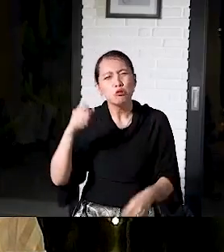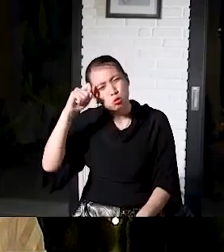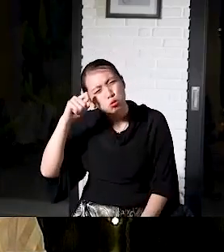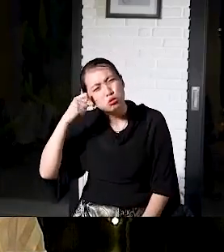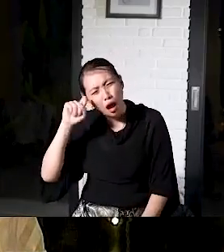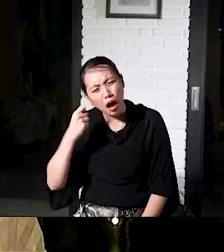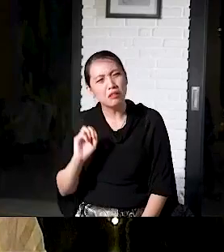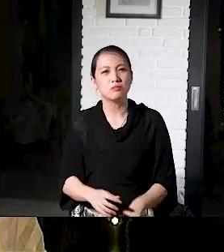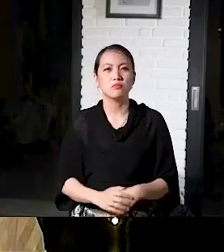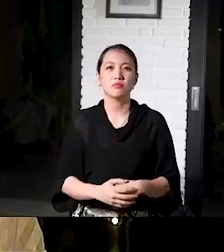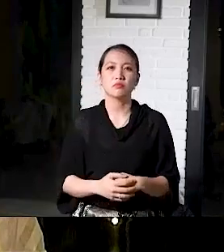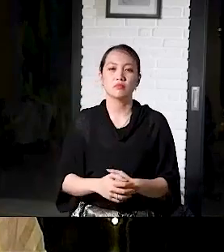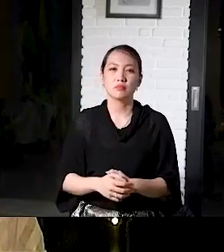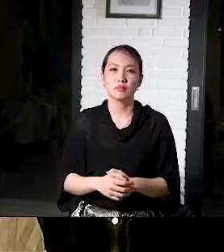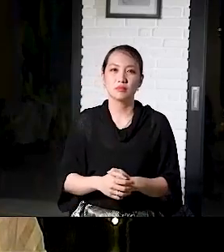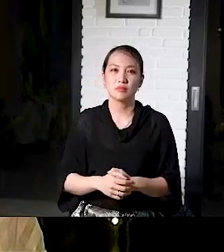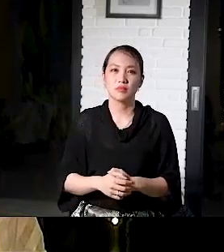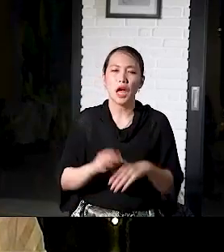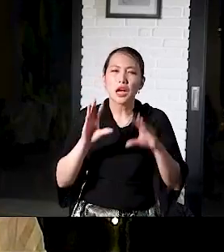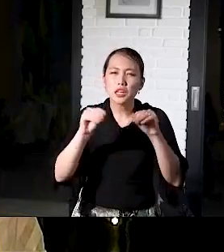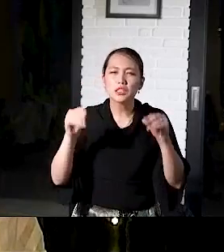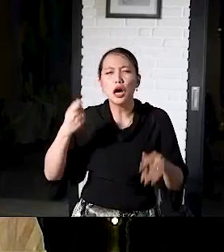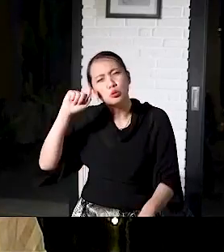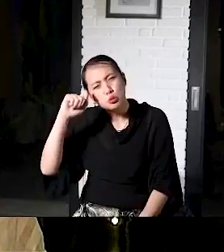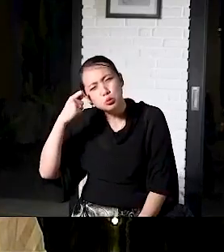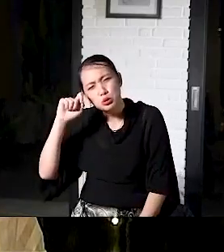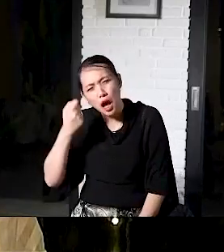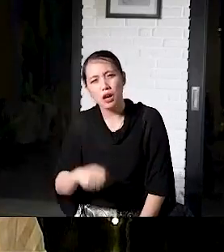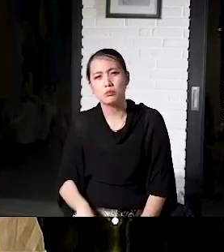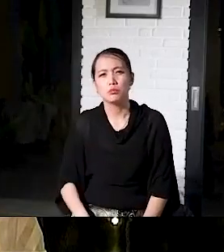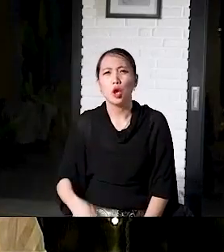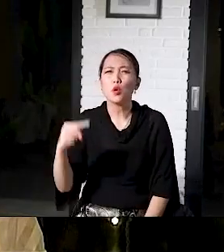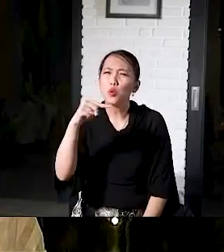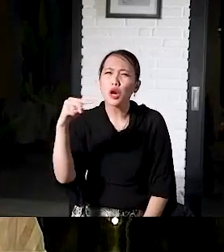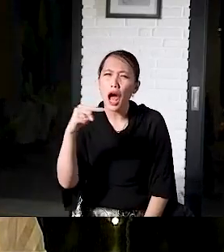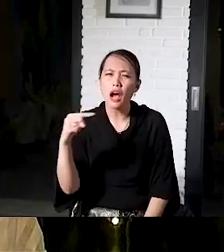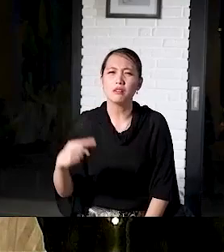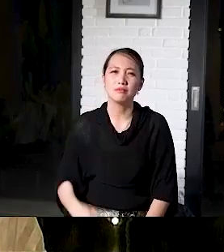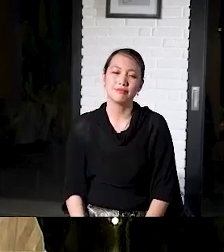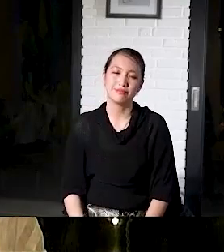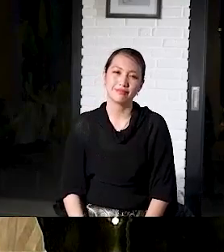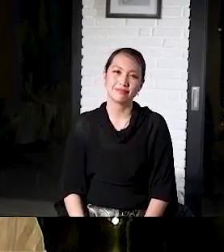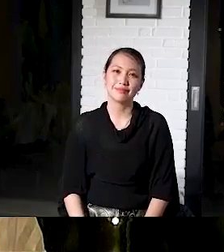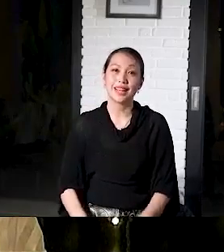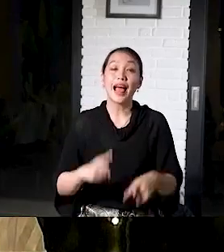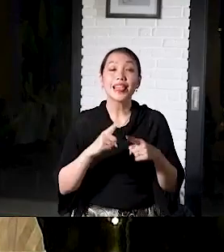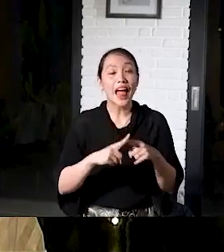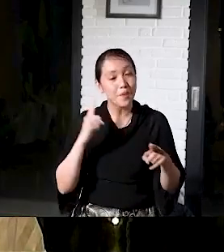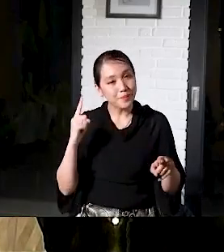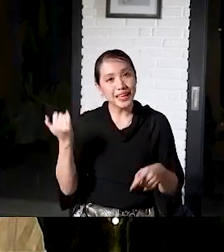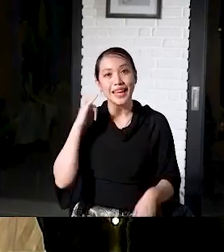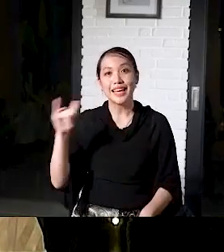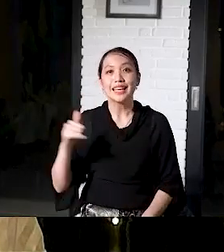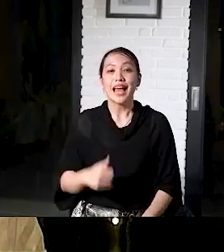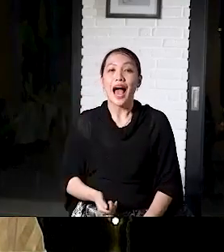yang tidak puas, masih ada yang kurang. Tetapi yang memenuhi kita seharusnya, yang membuat kita puas,